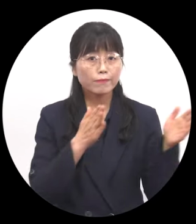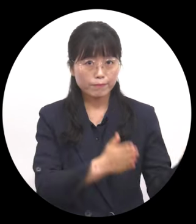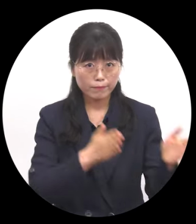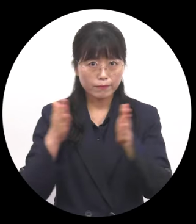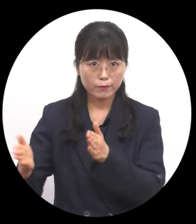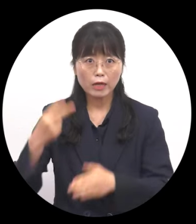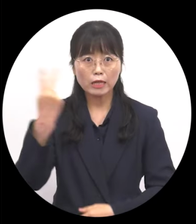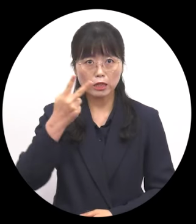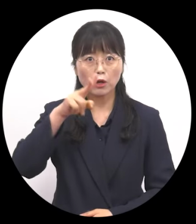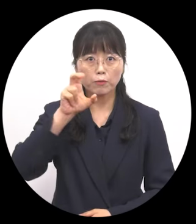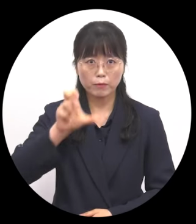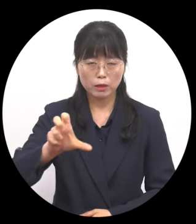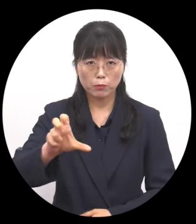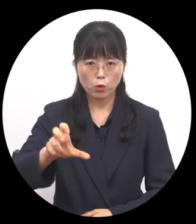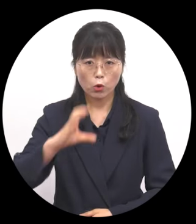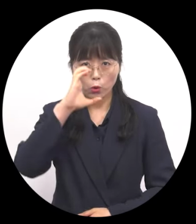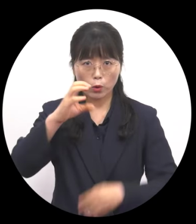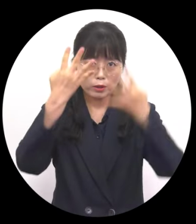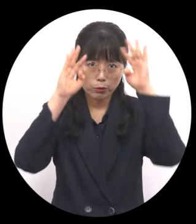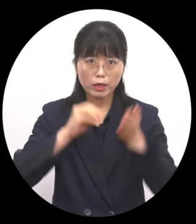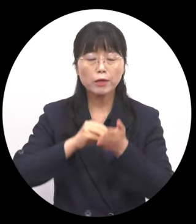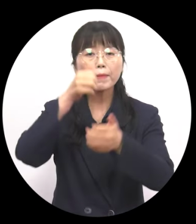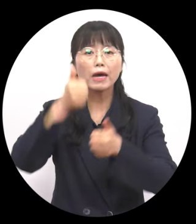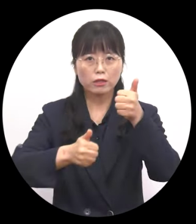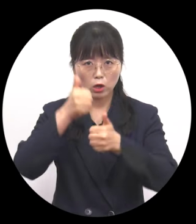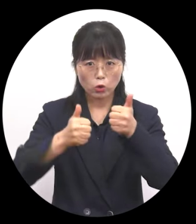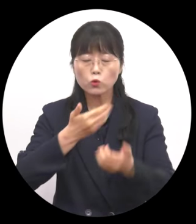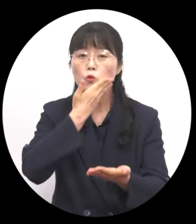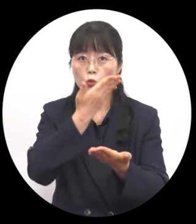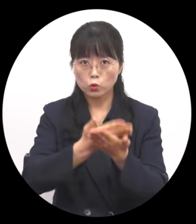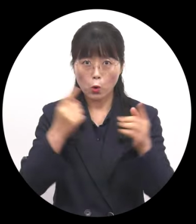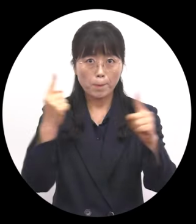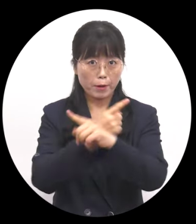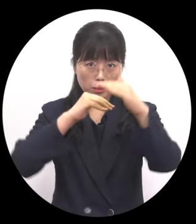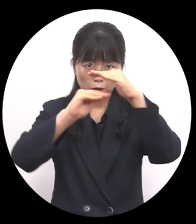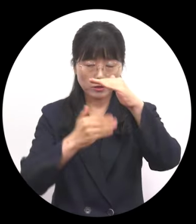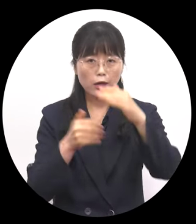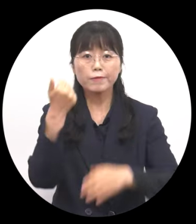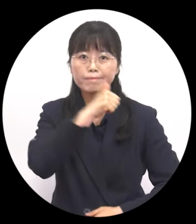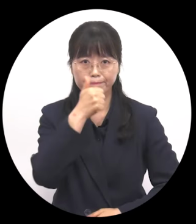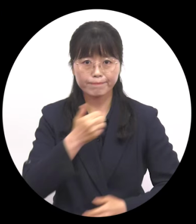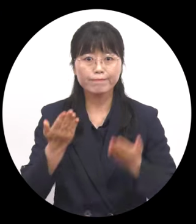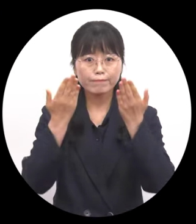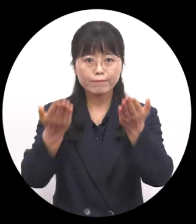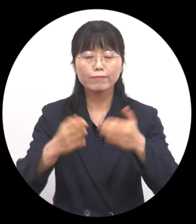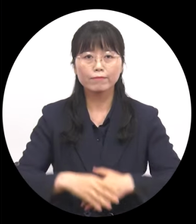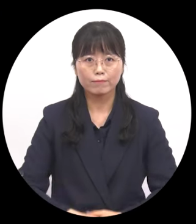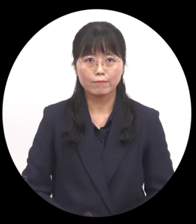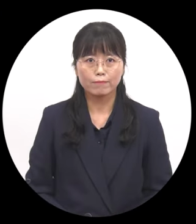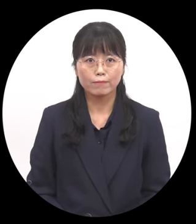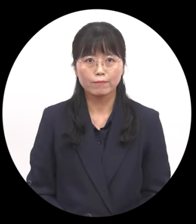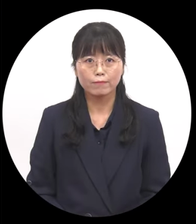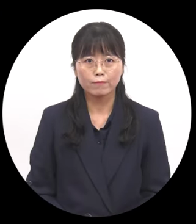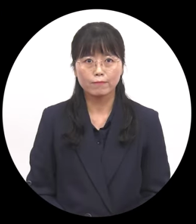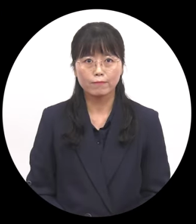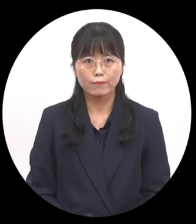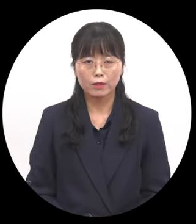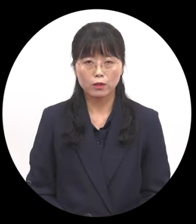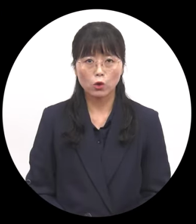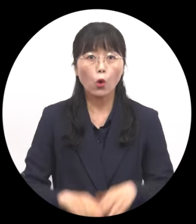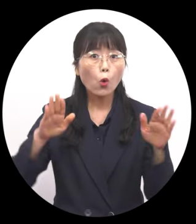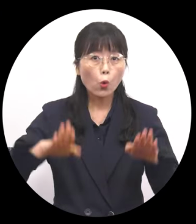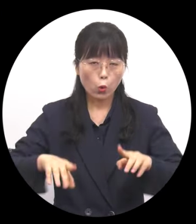다음으로 2025학년도 가톨릭대 입학전형의 주요 변경 내용을 말씀드리도록 하겠습니다.